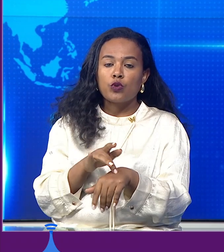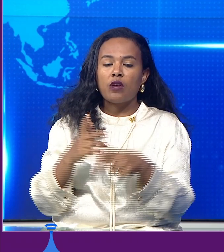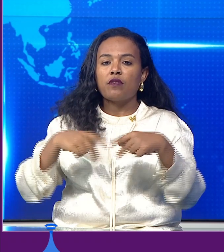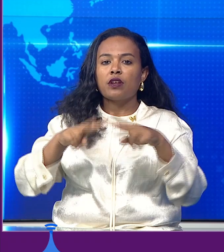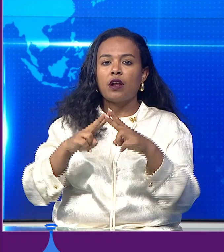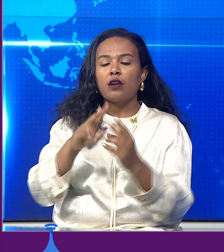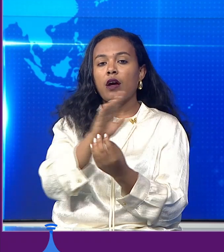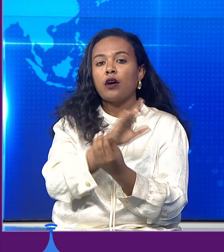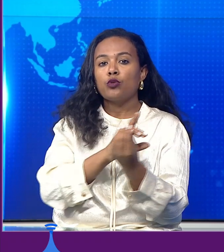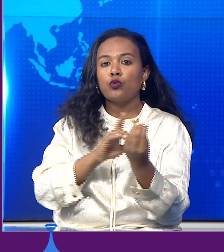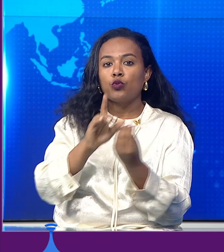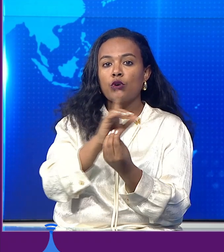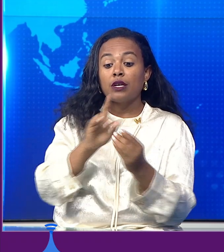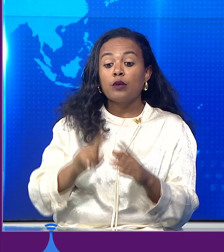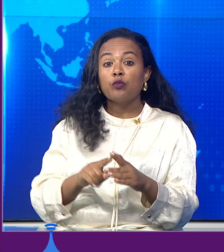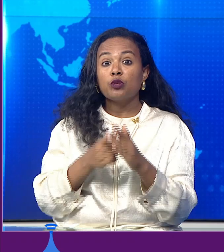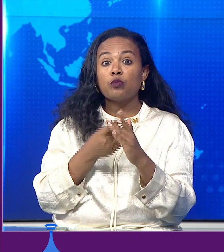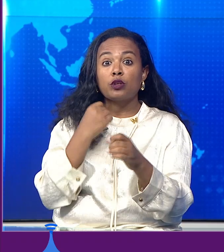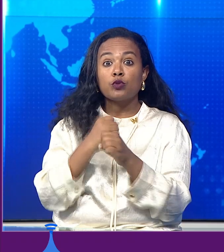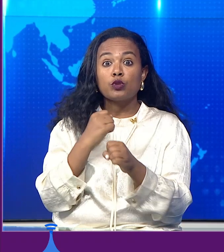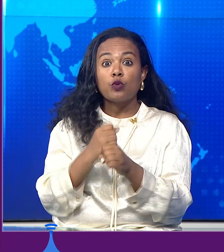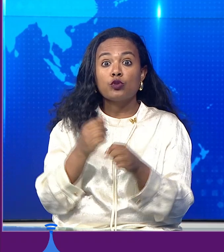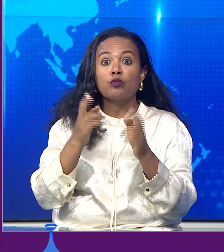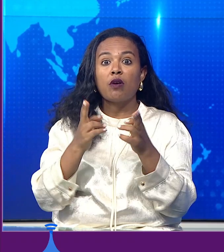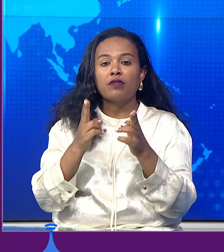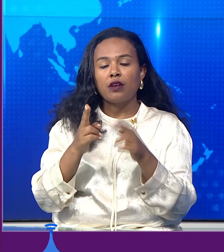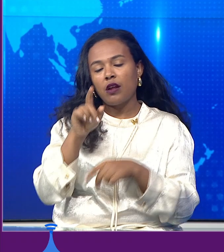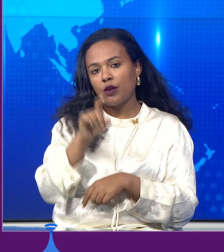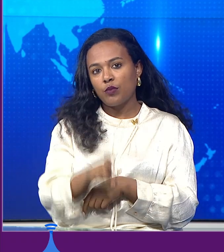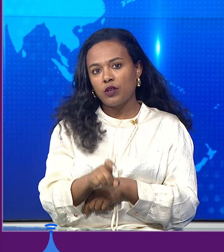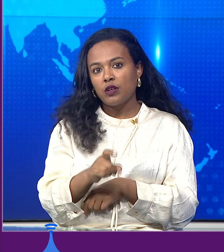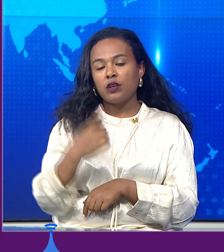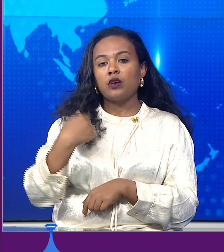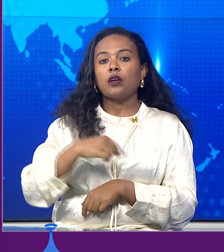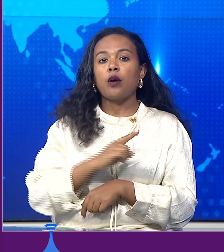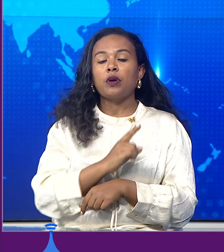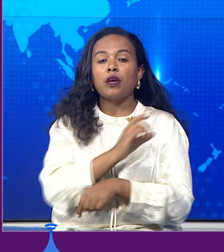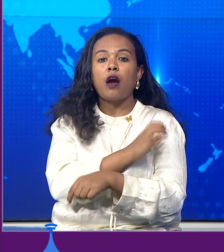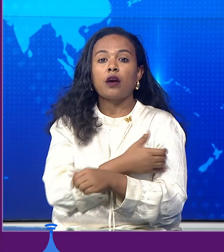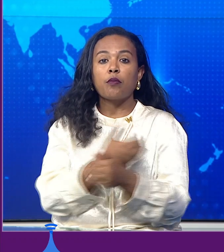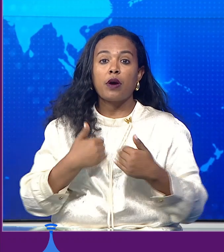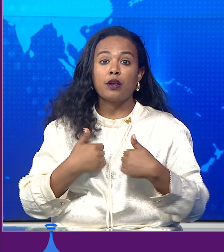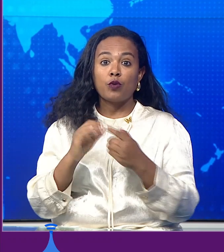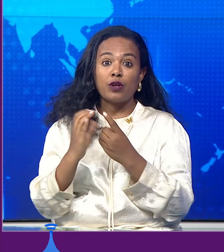ክልሉ የሚጀምራቸው ስራዎችን ማፍጠን አለበት። እኛ በእኛ አቅም አሁን ባለው ሁኔታ